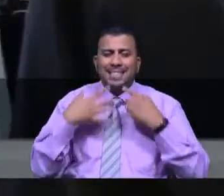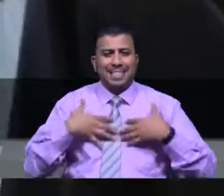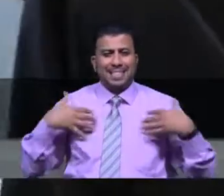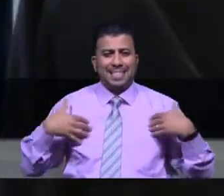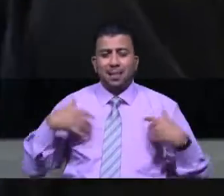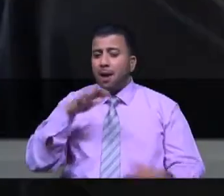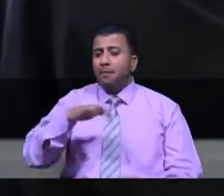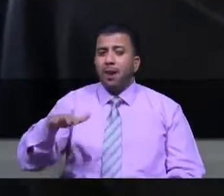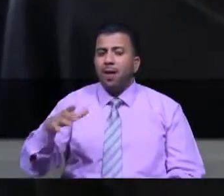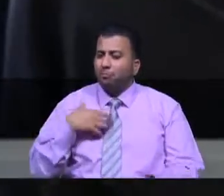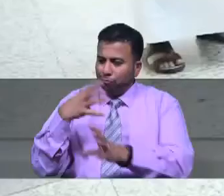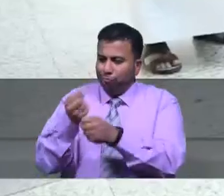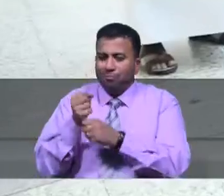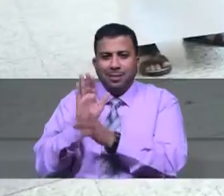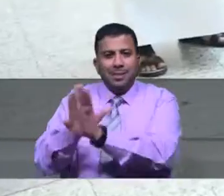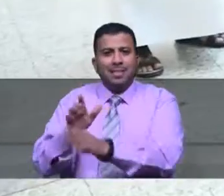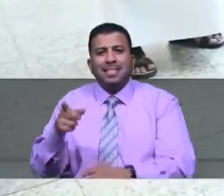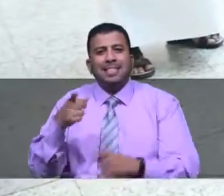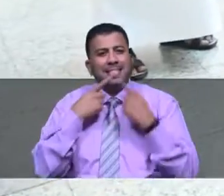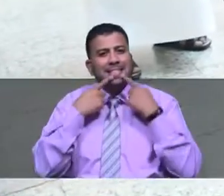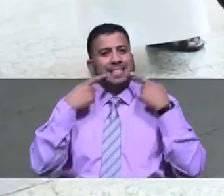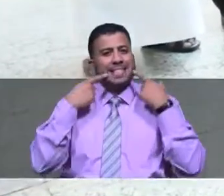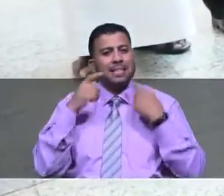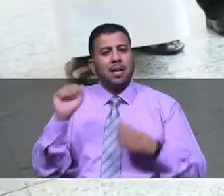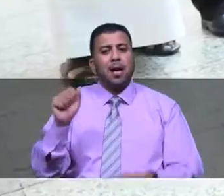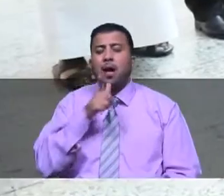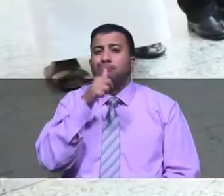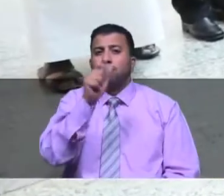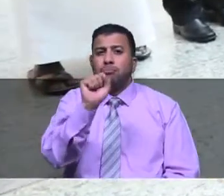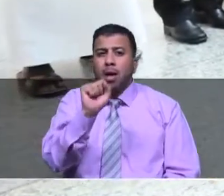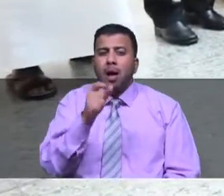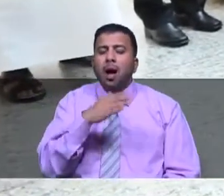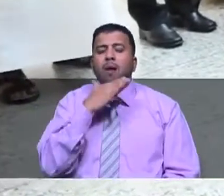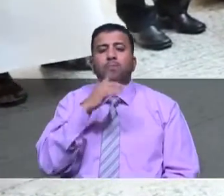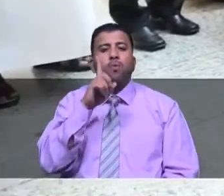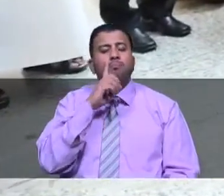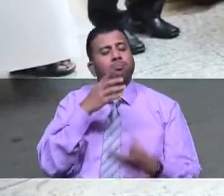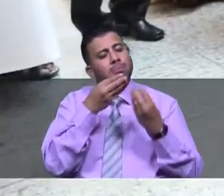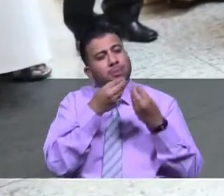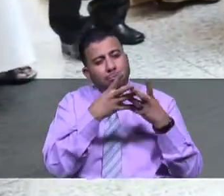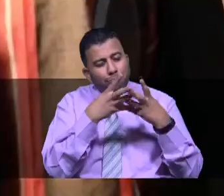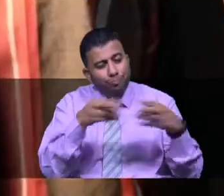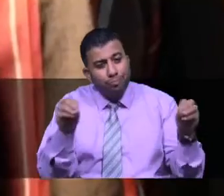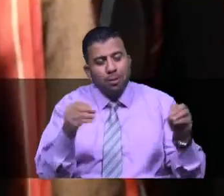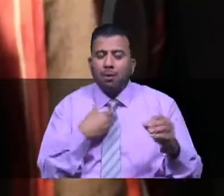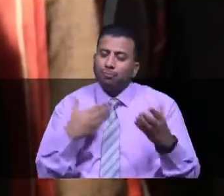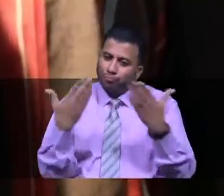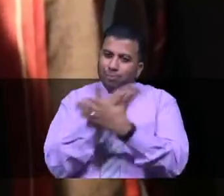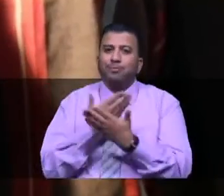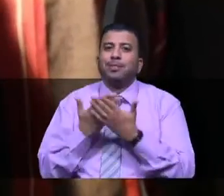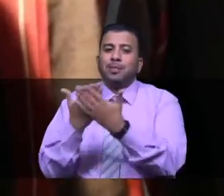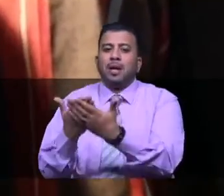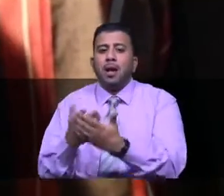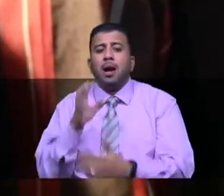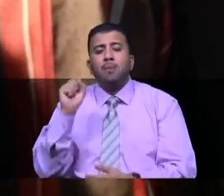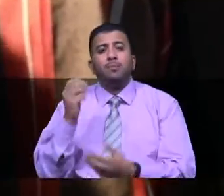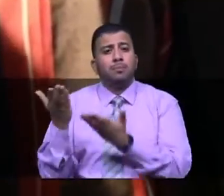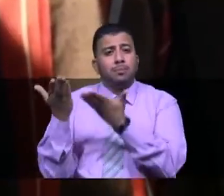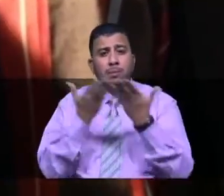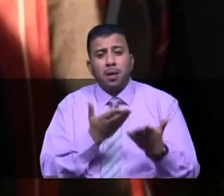وجوه الأيتام المكفولين لتكون عوضا لهم عن فقدانهم آبائهم. وفد جمعية الشارقة الخيرية